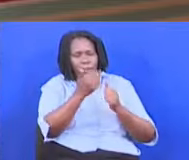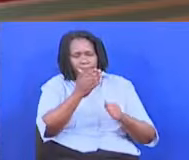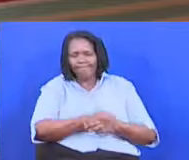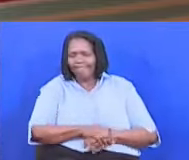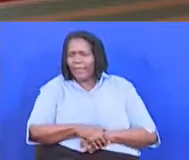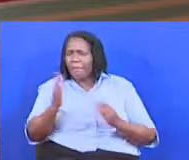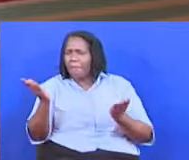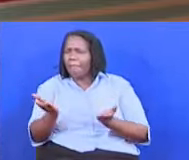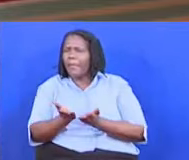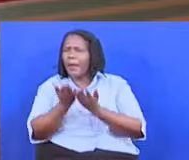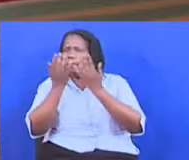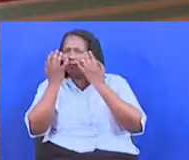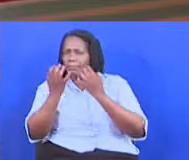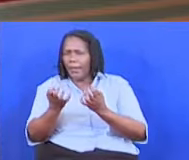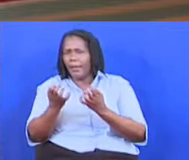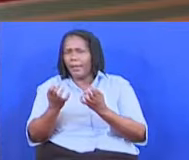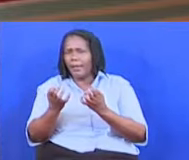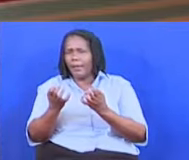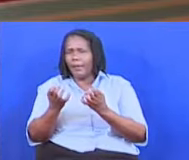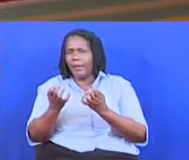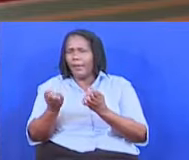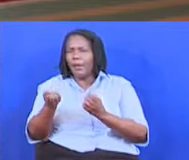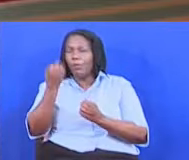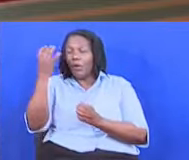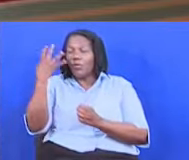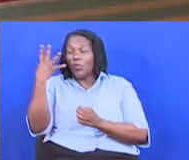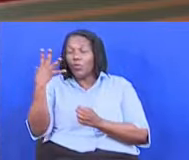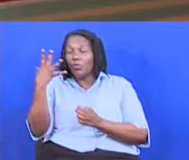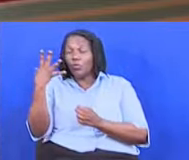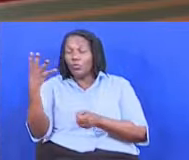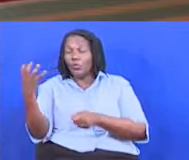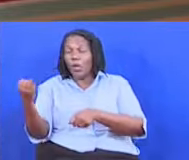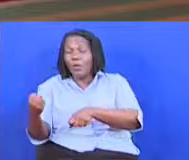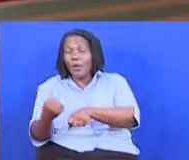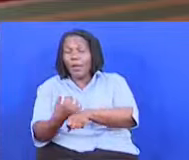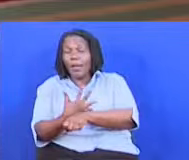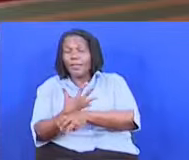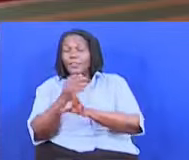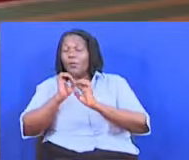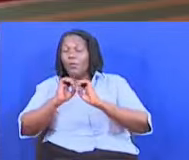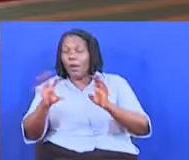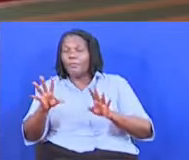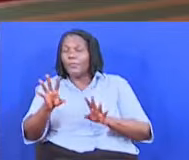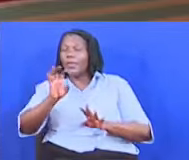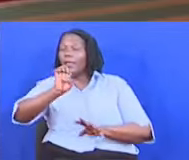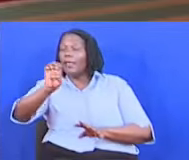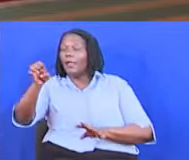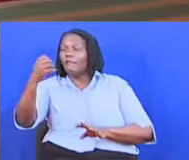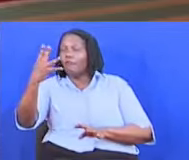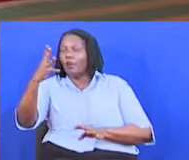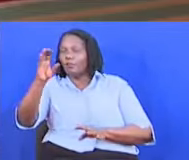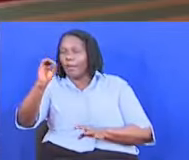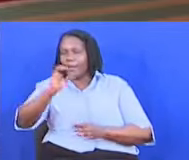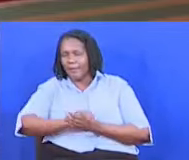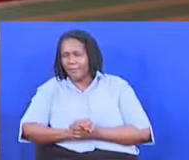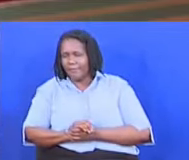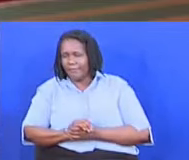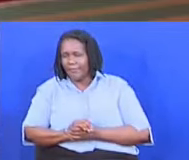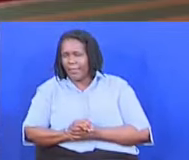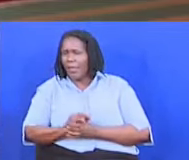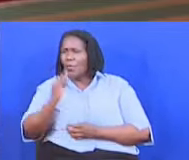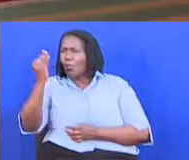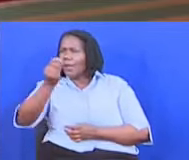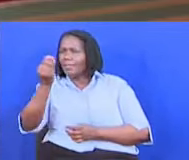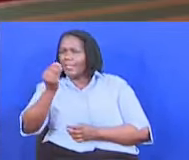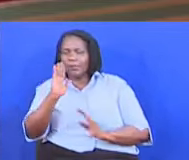mbaya tunakadiriwa Tanzania tuna wagonjwa wa saratani kila mwaka wapya takriban 1040, lakini wanaofika kwenda